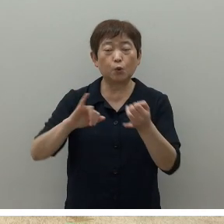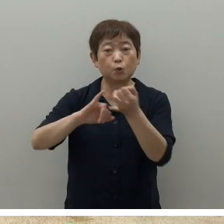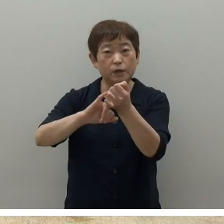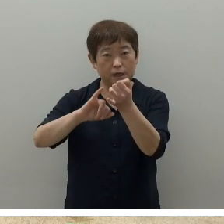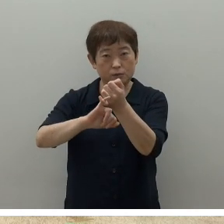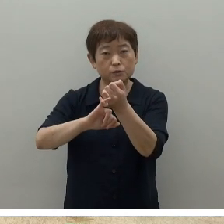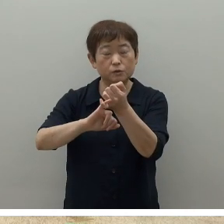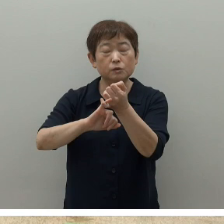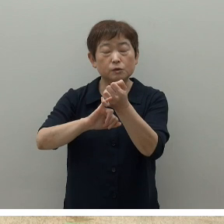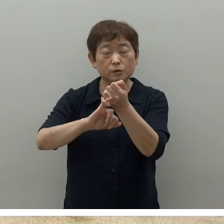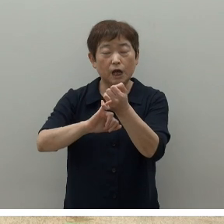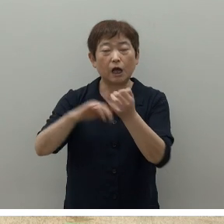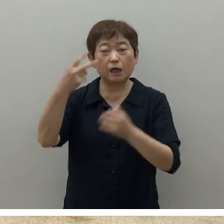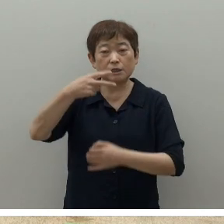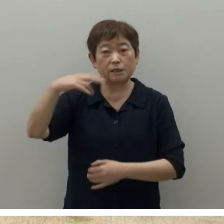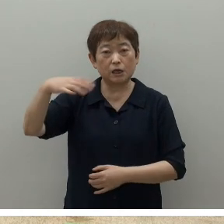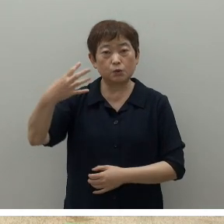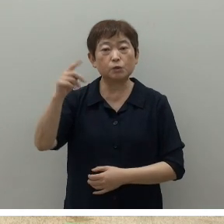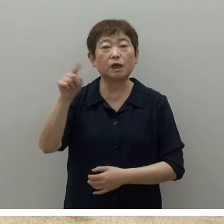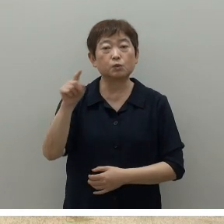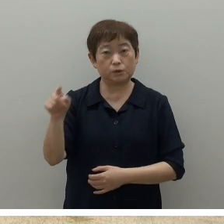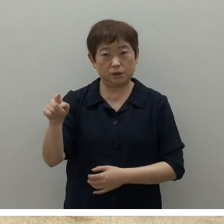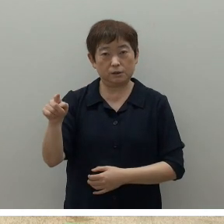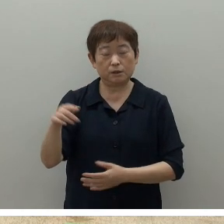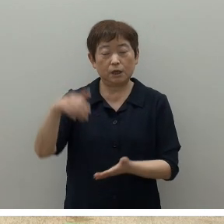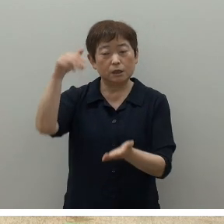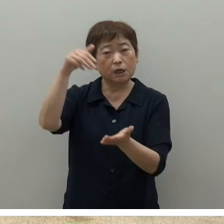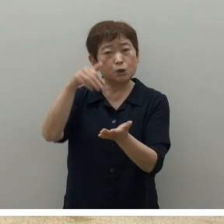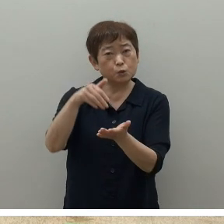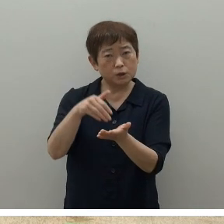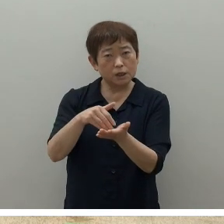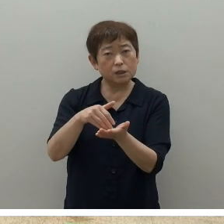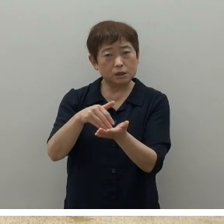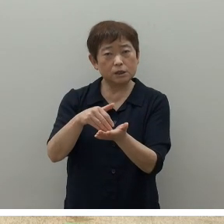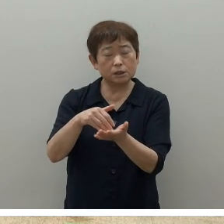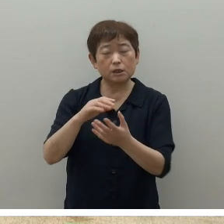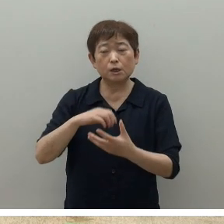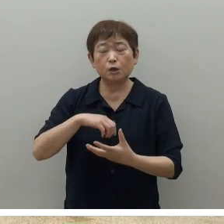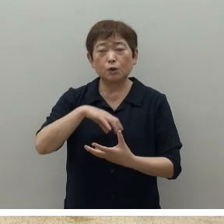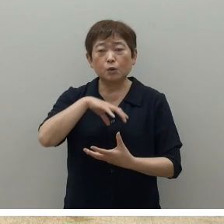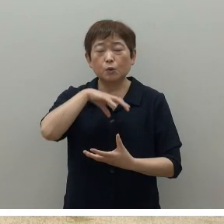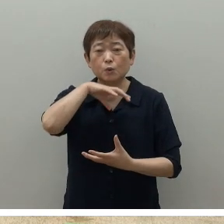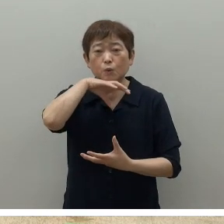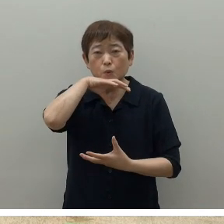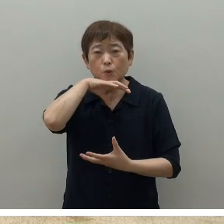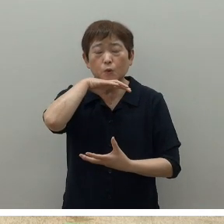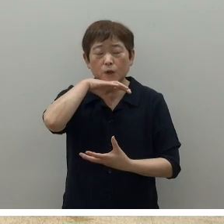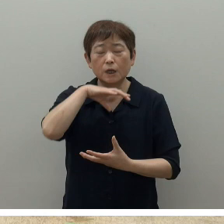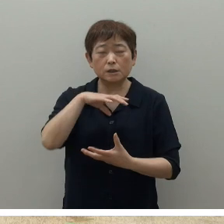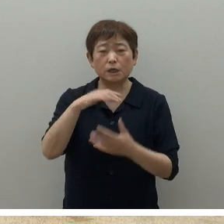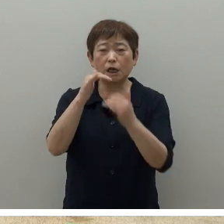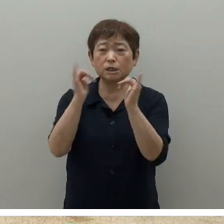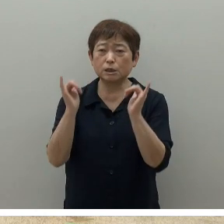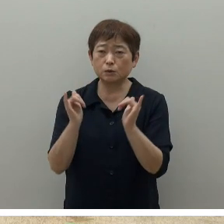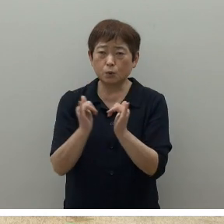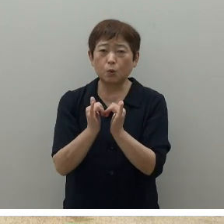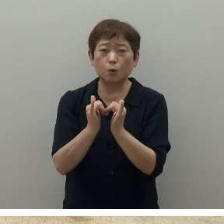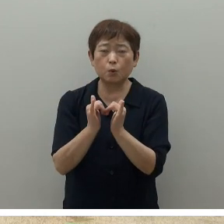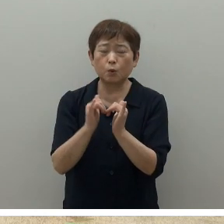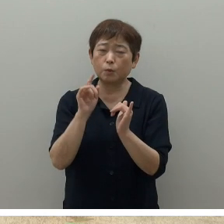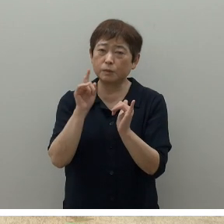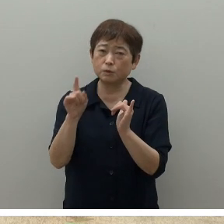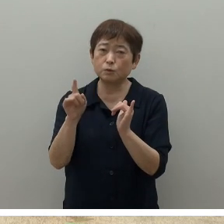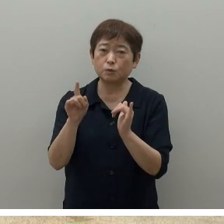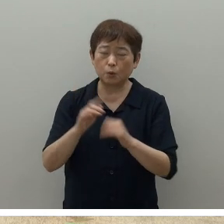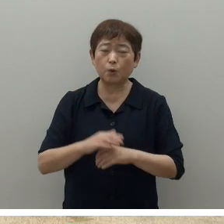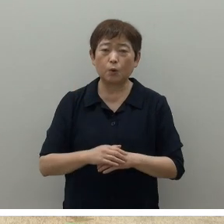高齢者が約2400人ということで、最終的に高齢者人口で申し上げますと、大体高